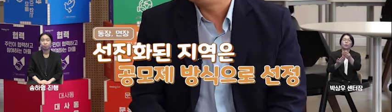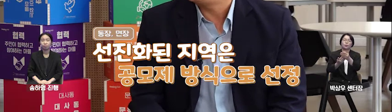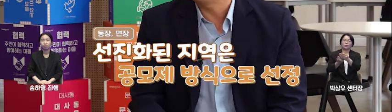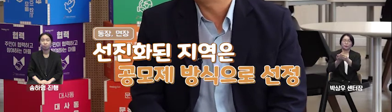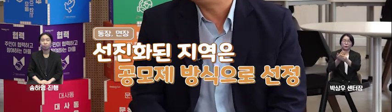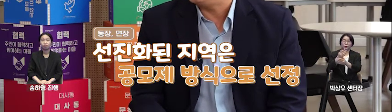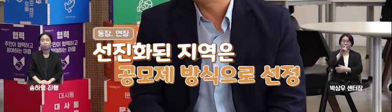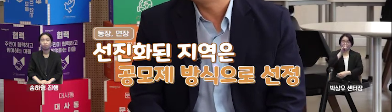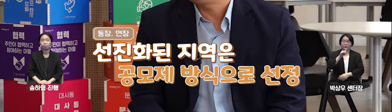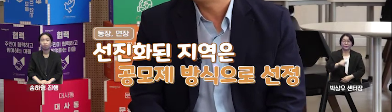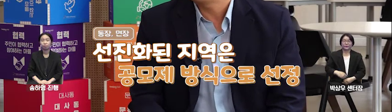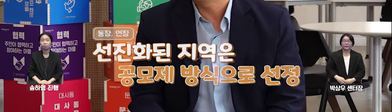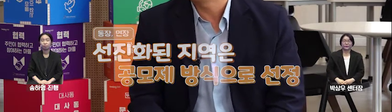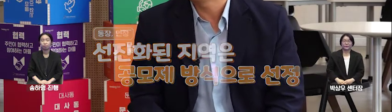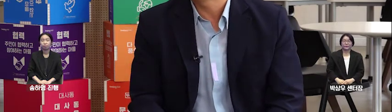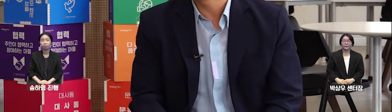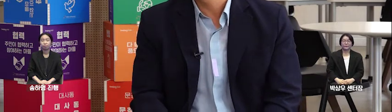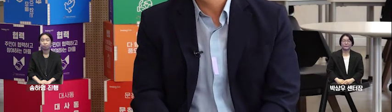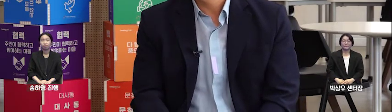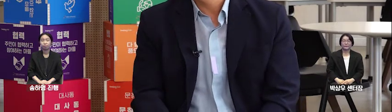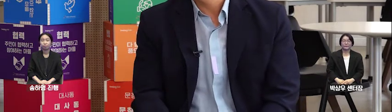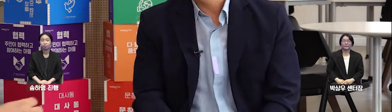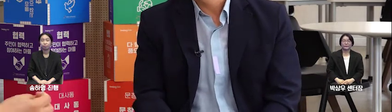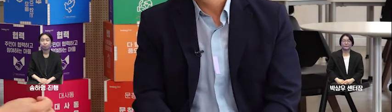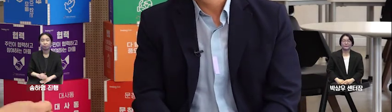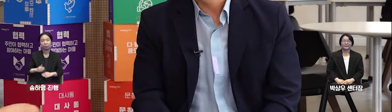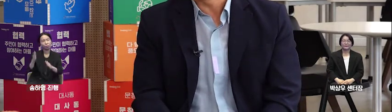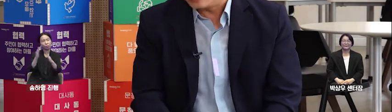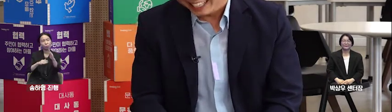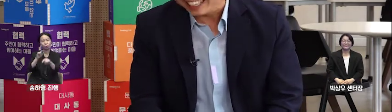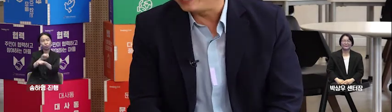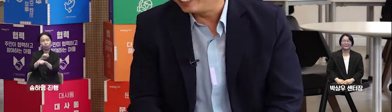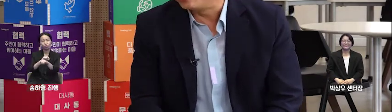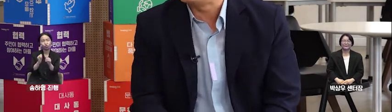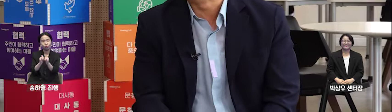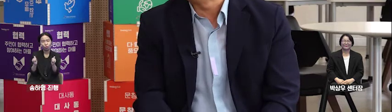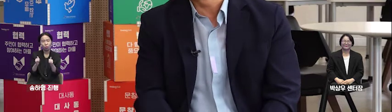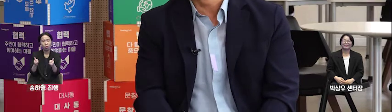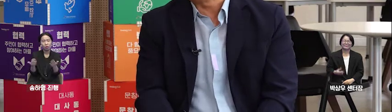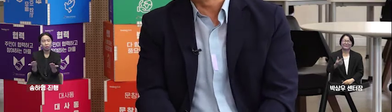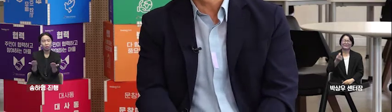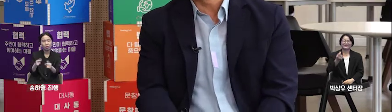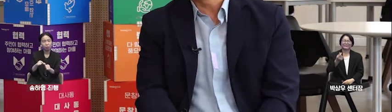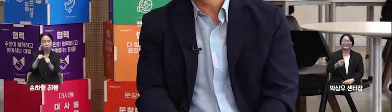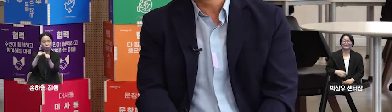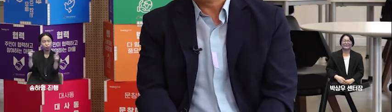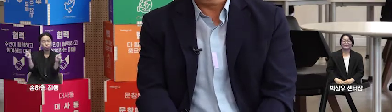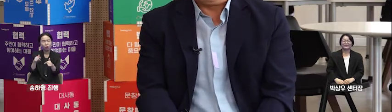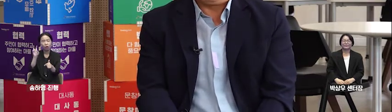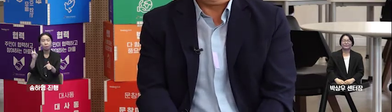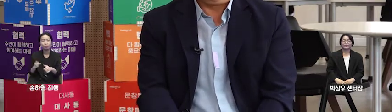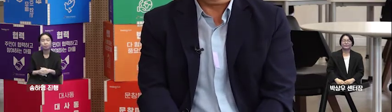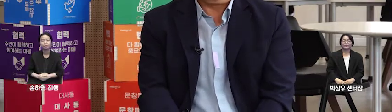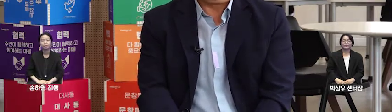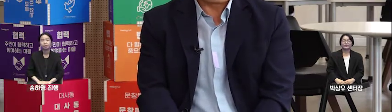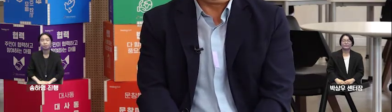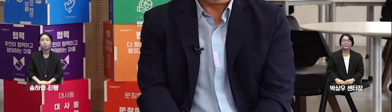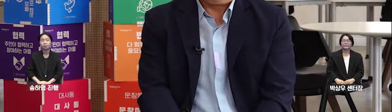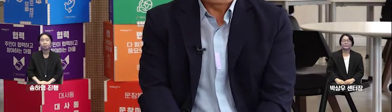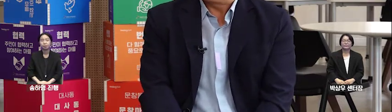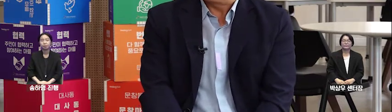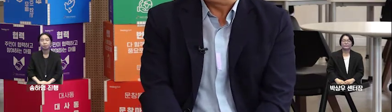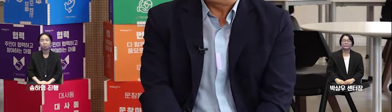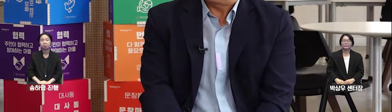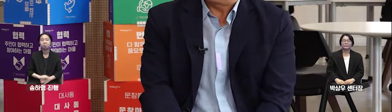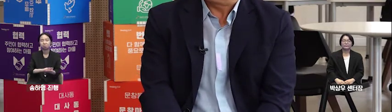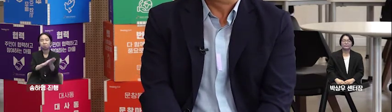좀 나타나고 있습니다. 공무원 자리가 줄어. 또 그런 문제점이 또 있습니다. 아 그렇구나. 그런